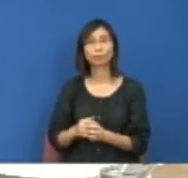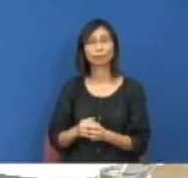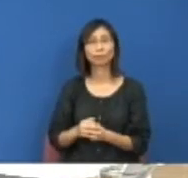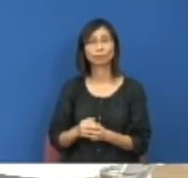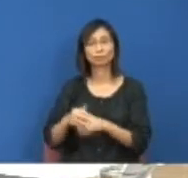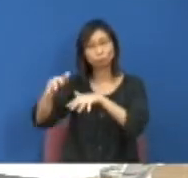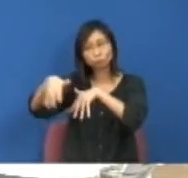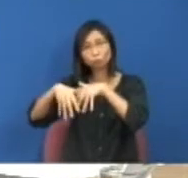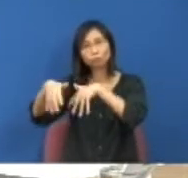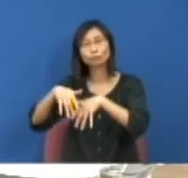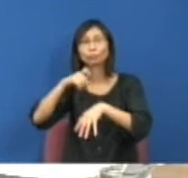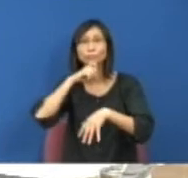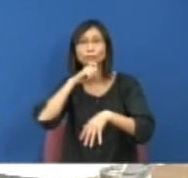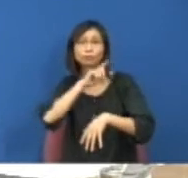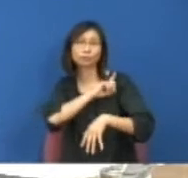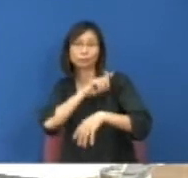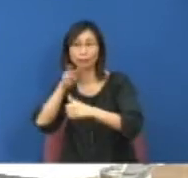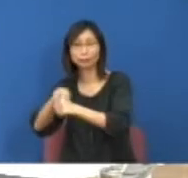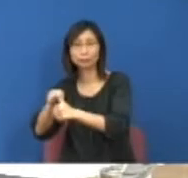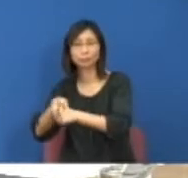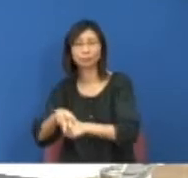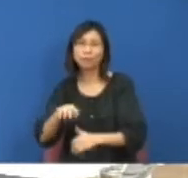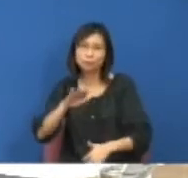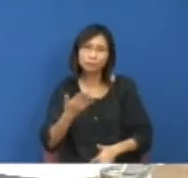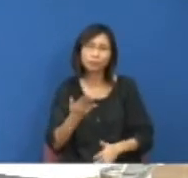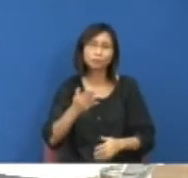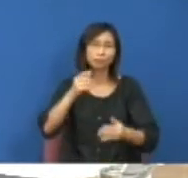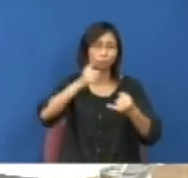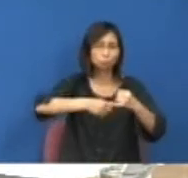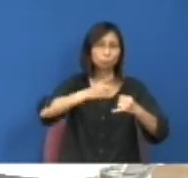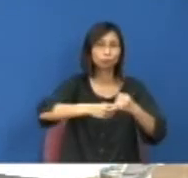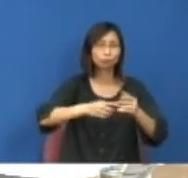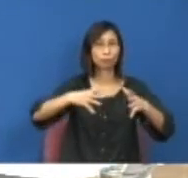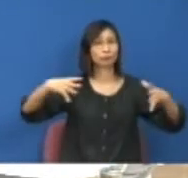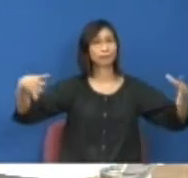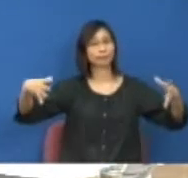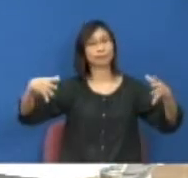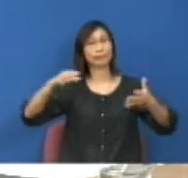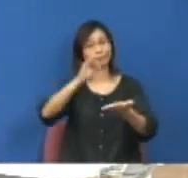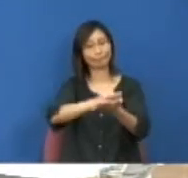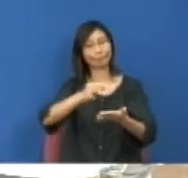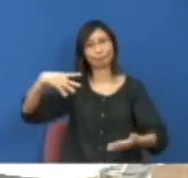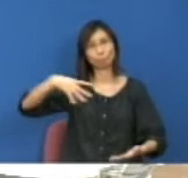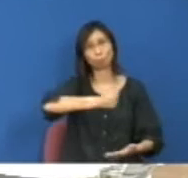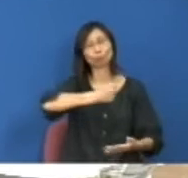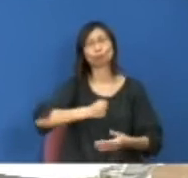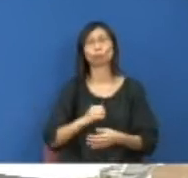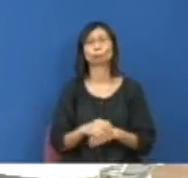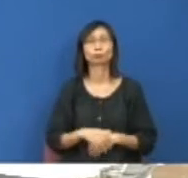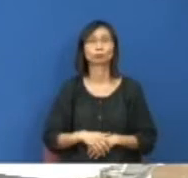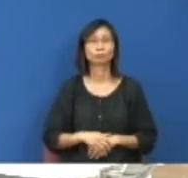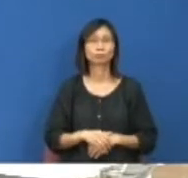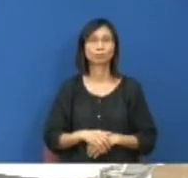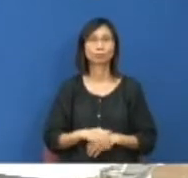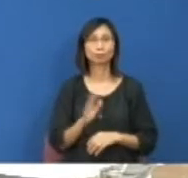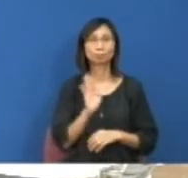間有若干自治嘅組織，其實都係嗰啲大地主嘅工具嚟嘅啫，即係唔會係俾農民攞咗嚟咧